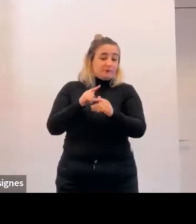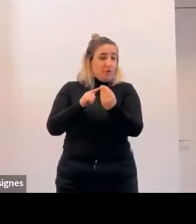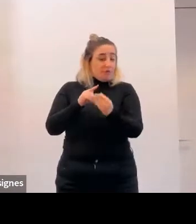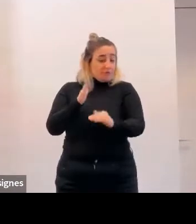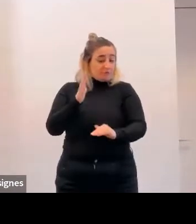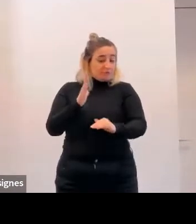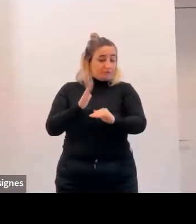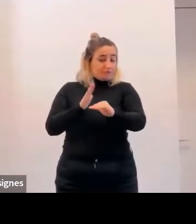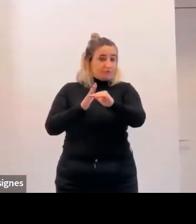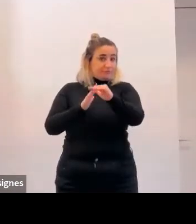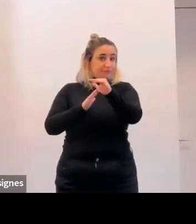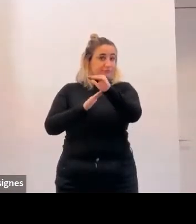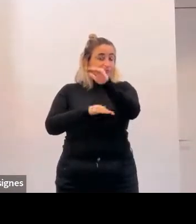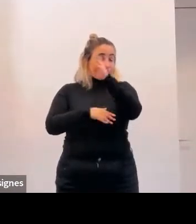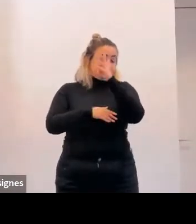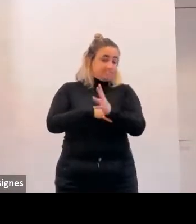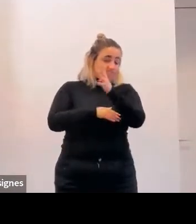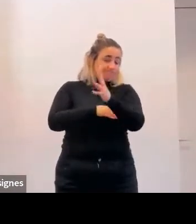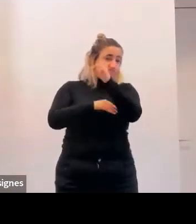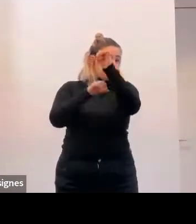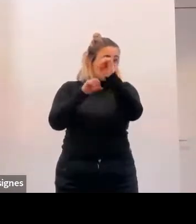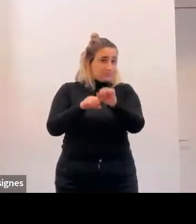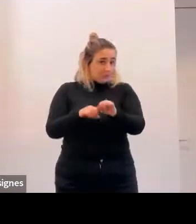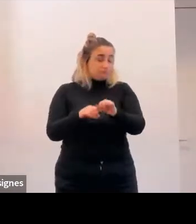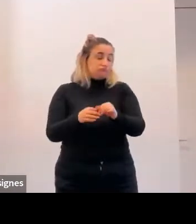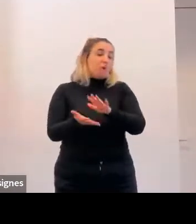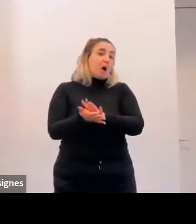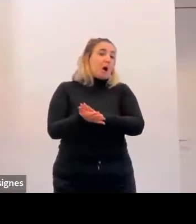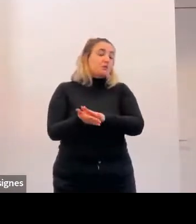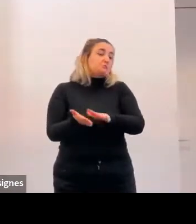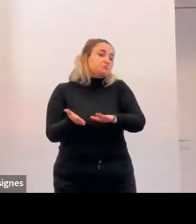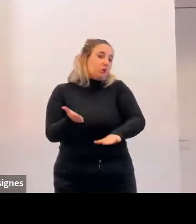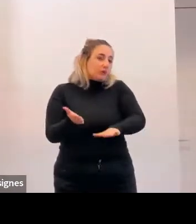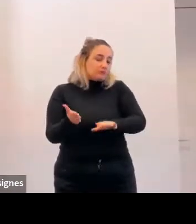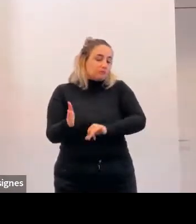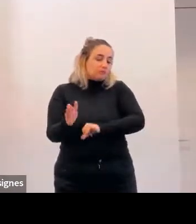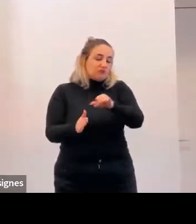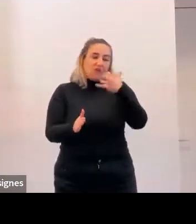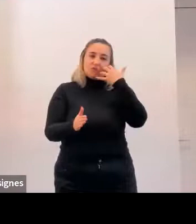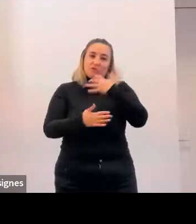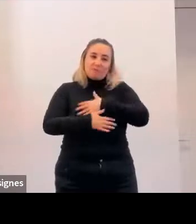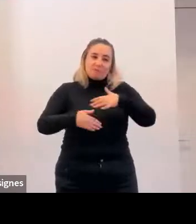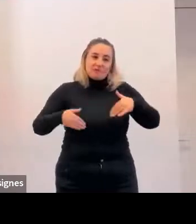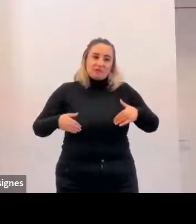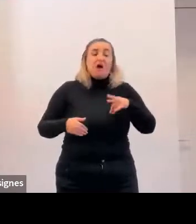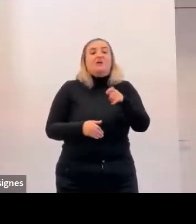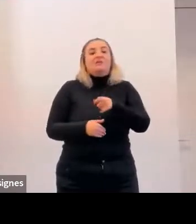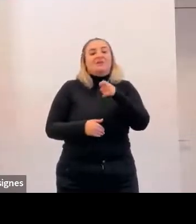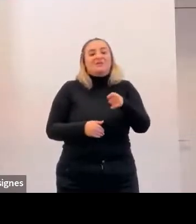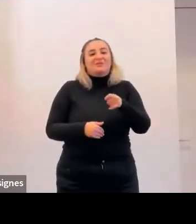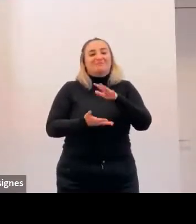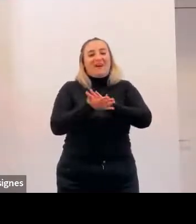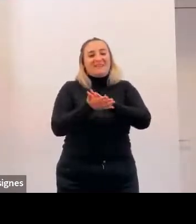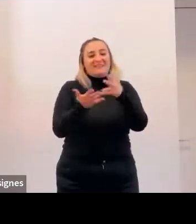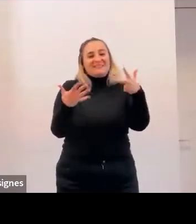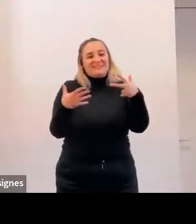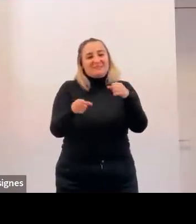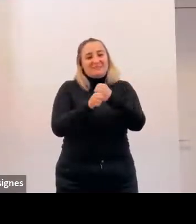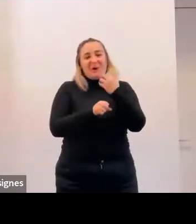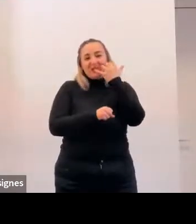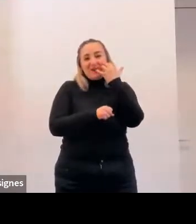l'enfance, des tout petits jusqu'à la fin de l'adolescence, si tant est que l'adolescence se termine à 18 ans ou autour